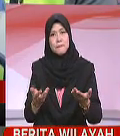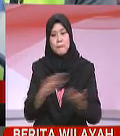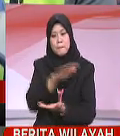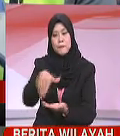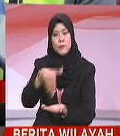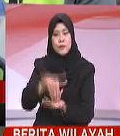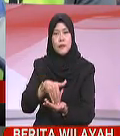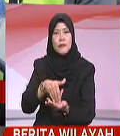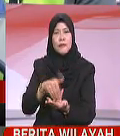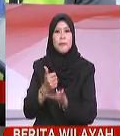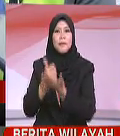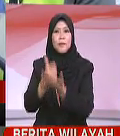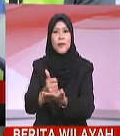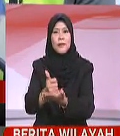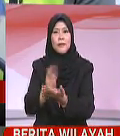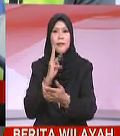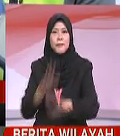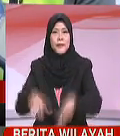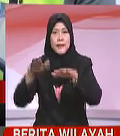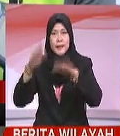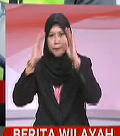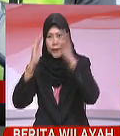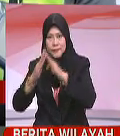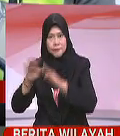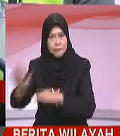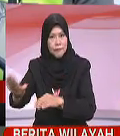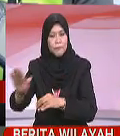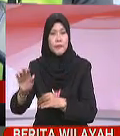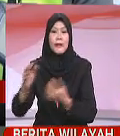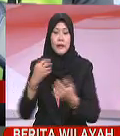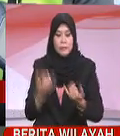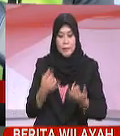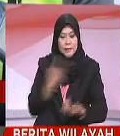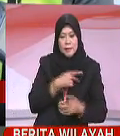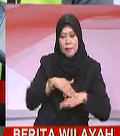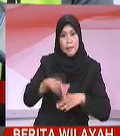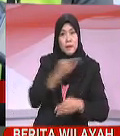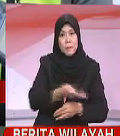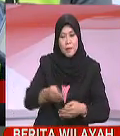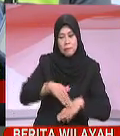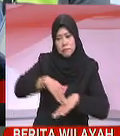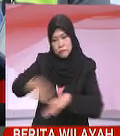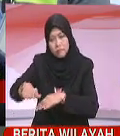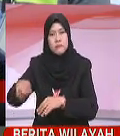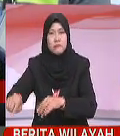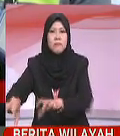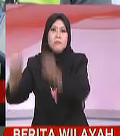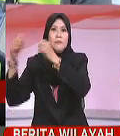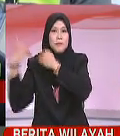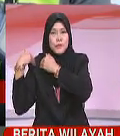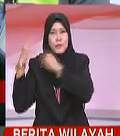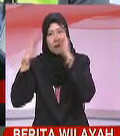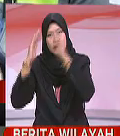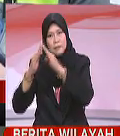pusat bantuan banjir di Pahang. Jadi kita hanya menghantar di tempat yang ataupun lokasi yang